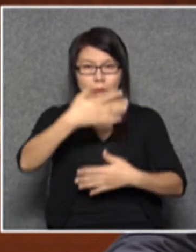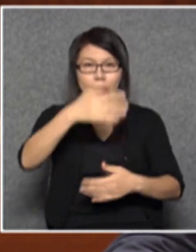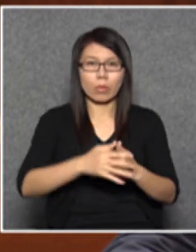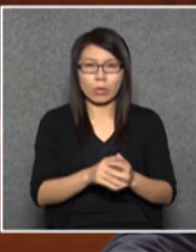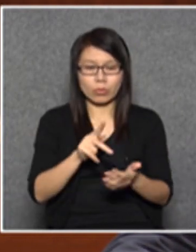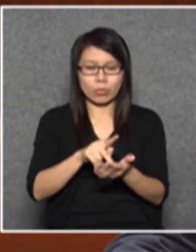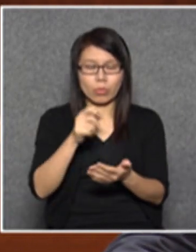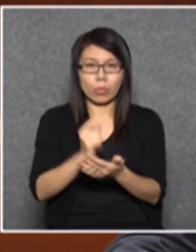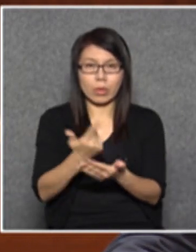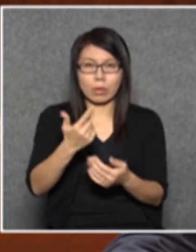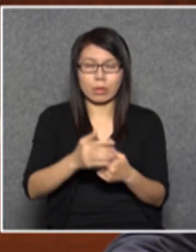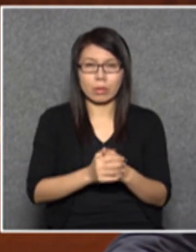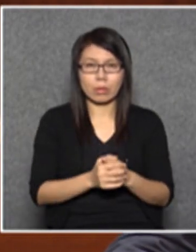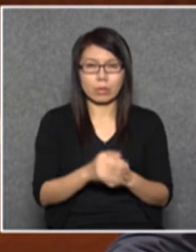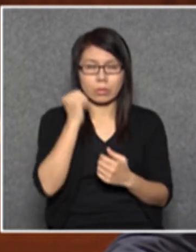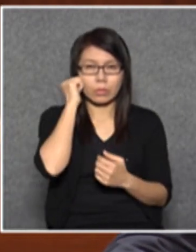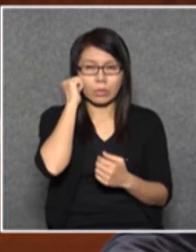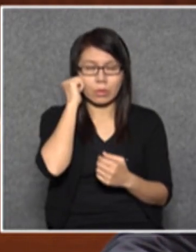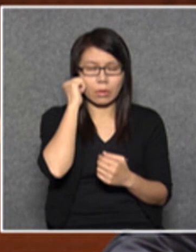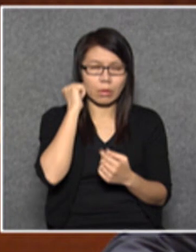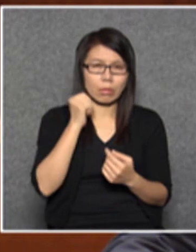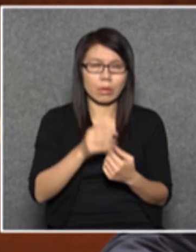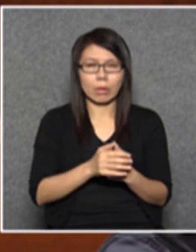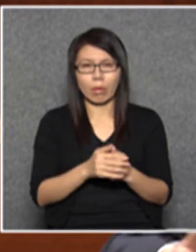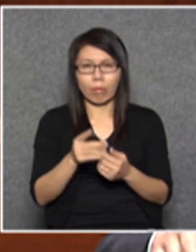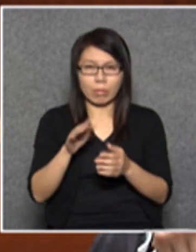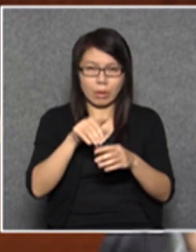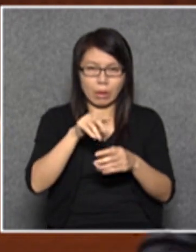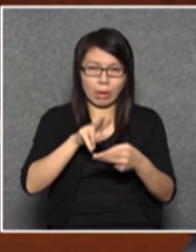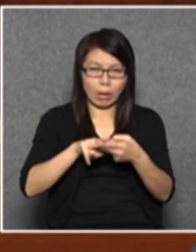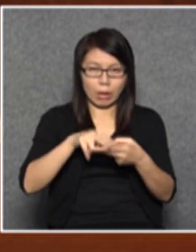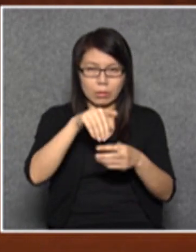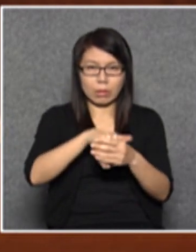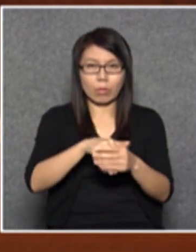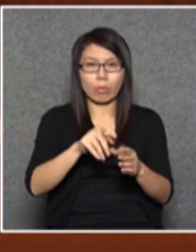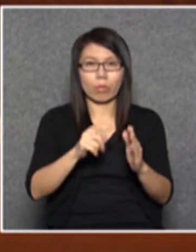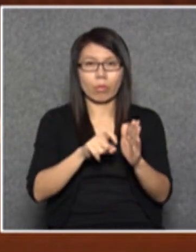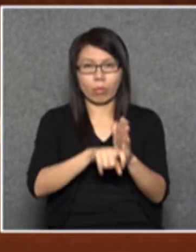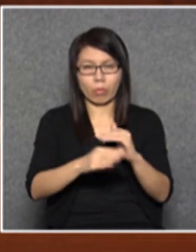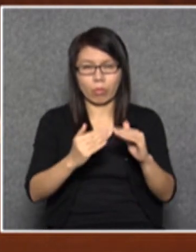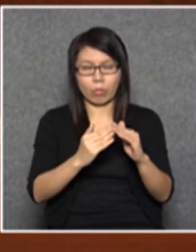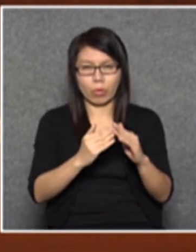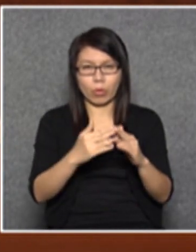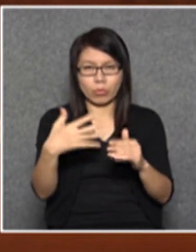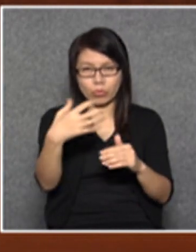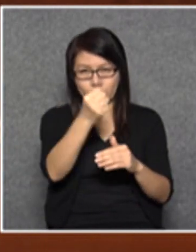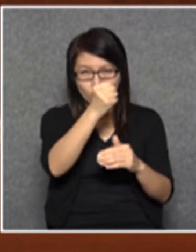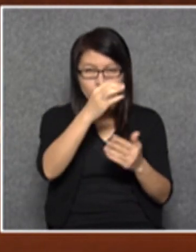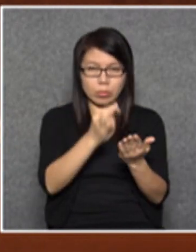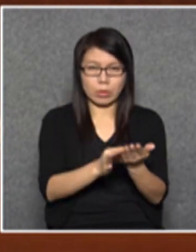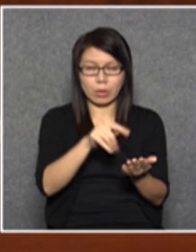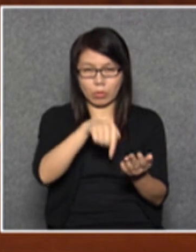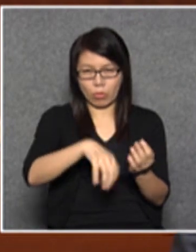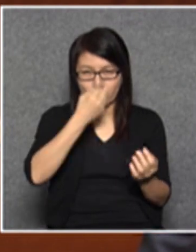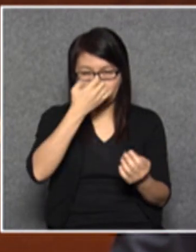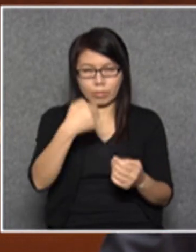金貴，我哋就唔能夠容易咁去吸引亞投行嚟到香港設立一個總部或者一個機構。咁因